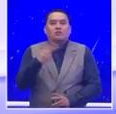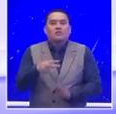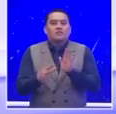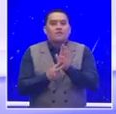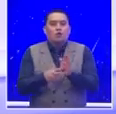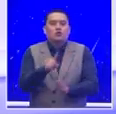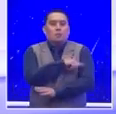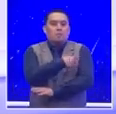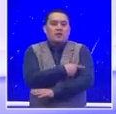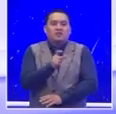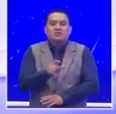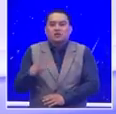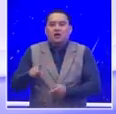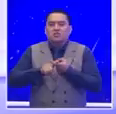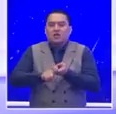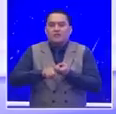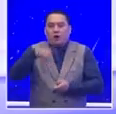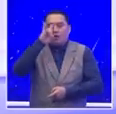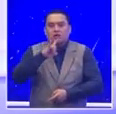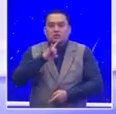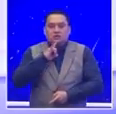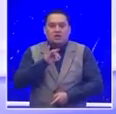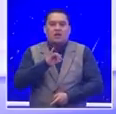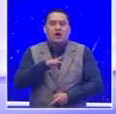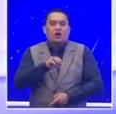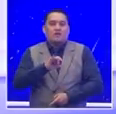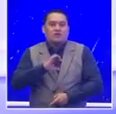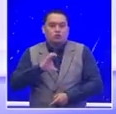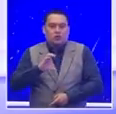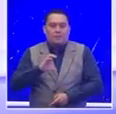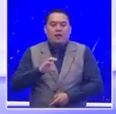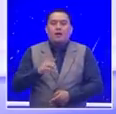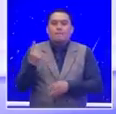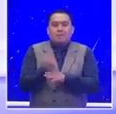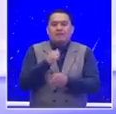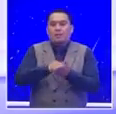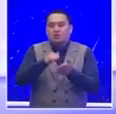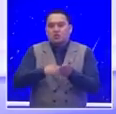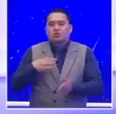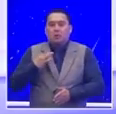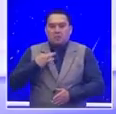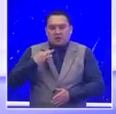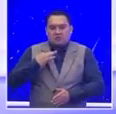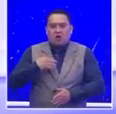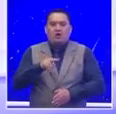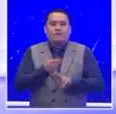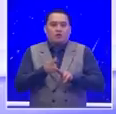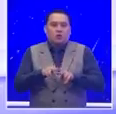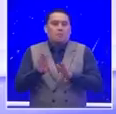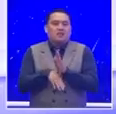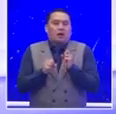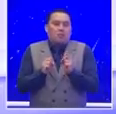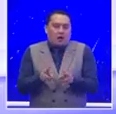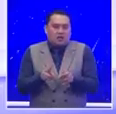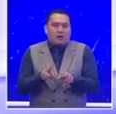28 медиков заразились коронавирусом в Казахстане. Одна из основных причин – пренебрежение мерами безопасности. Для предотвращения